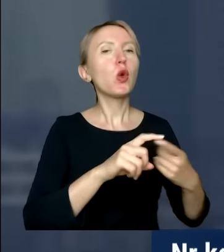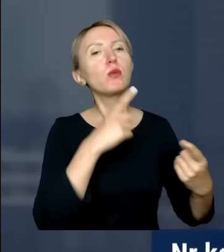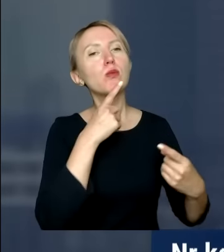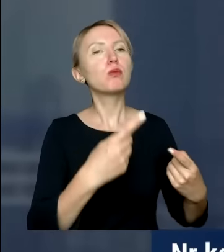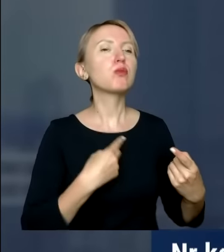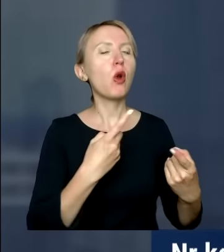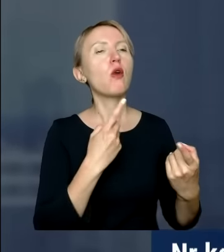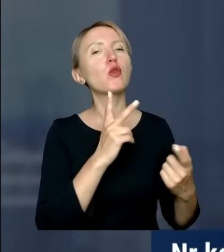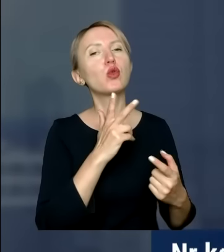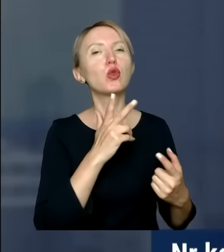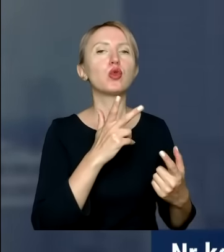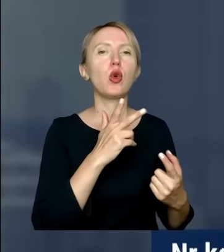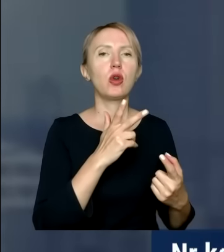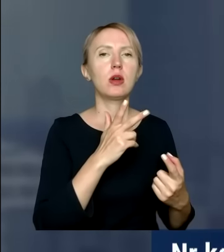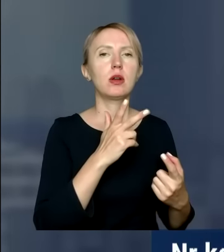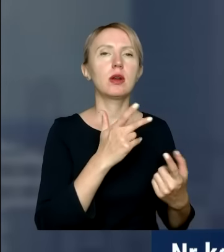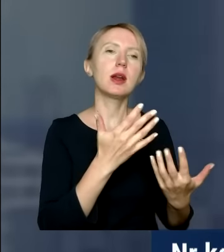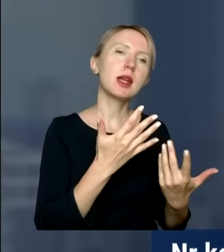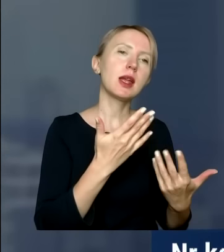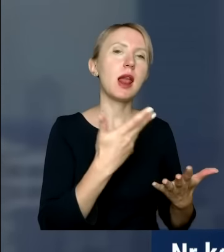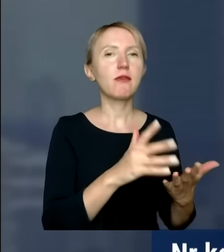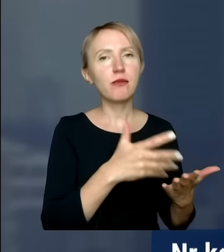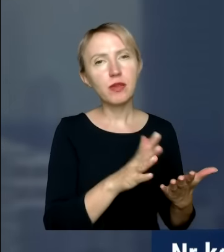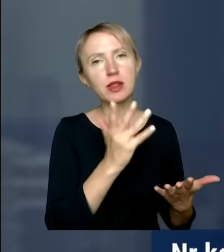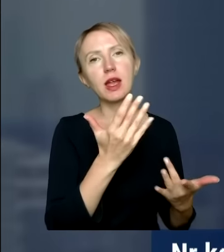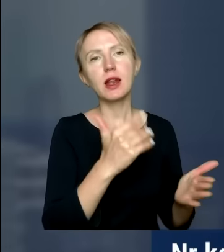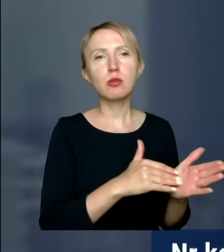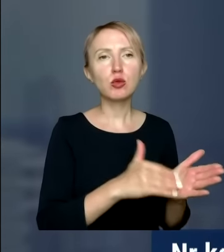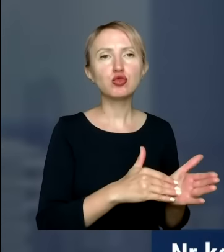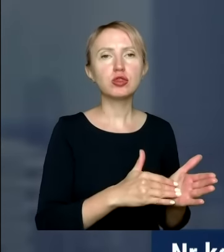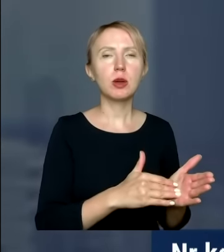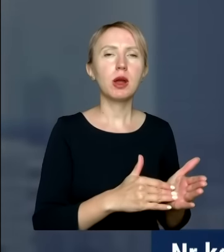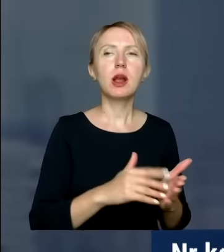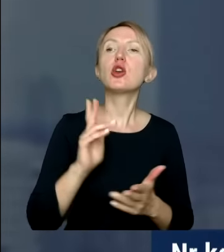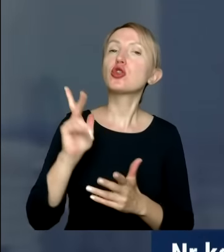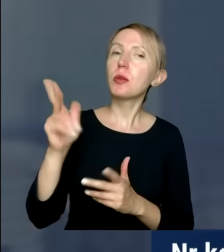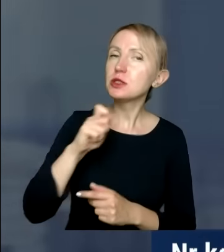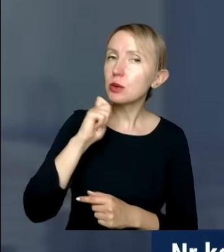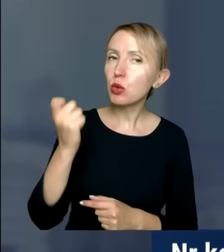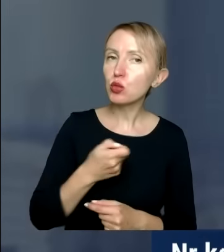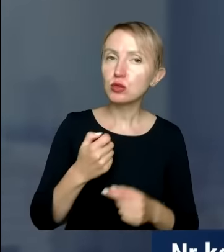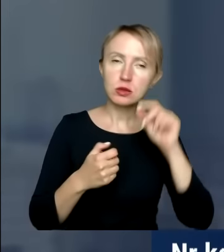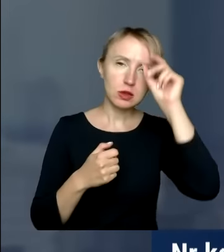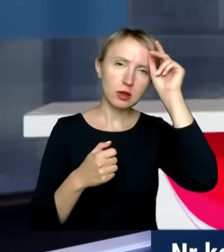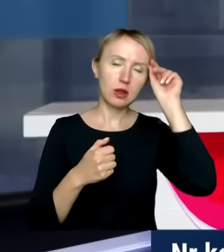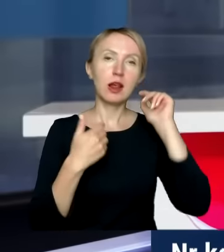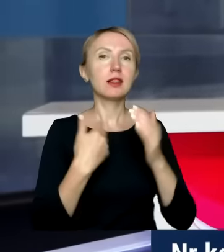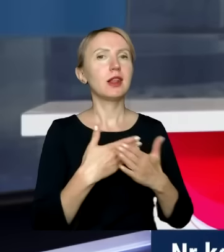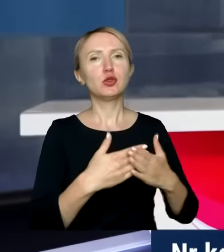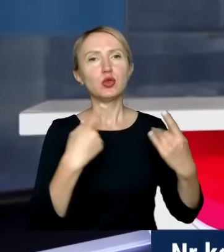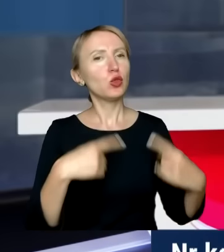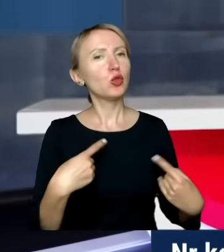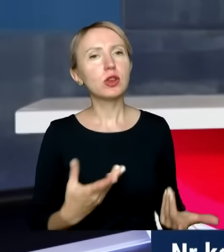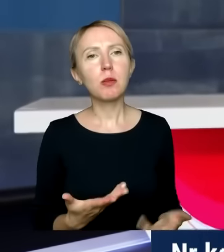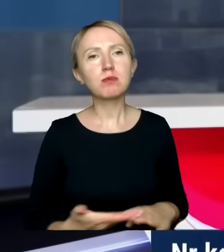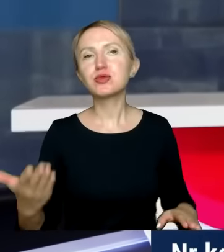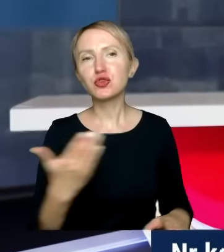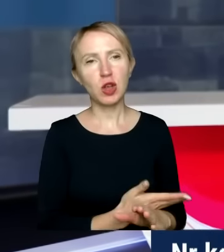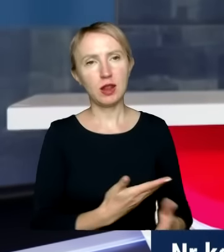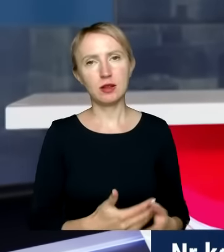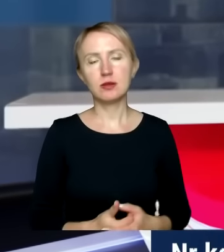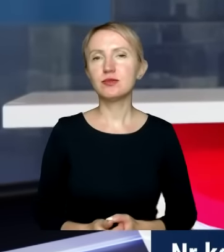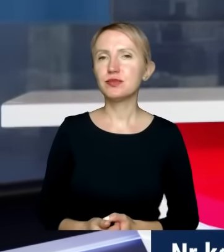reprezentacja od pana ile pan wyda Ile potrzeba na te szkolenia i tak dalej Dlaczego nie było tego przed kim